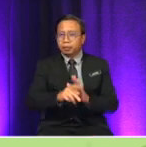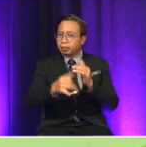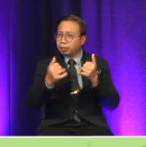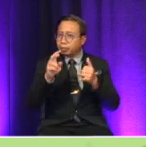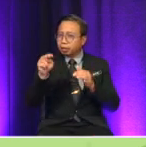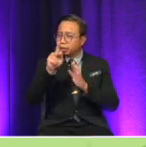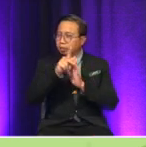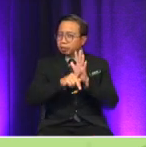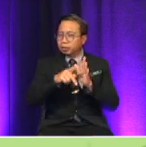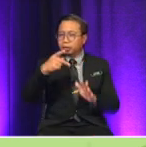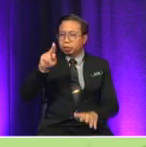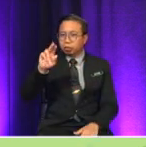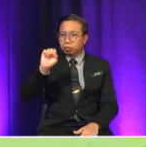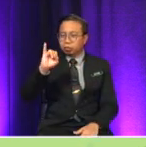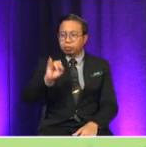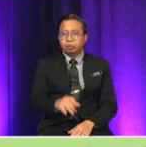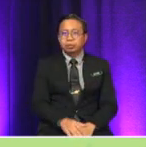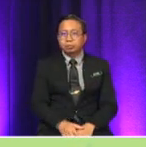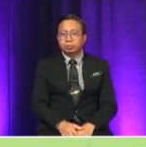ini sesuai untuk Arman?